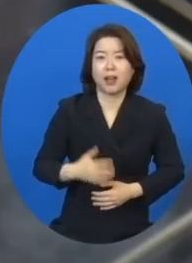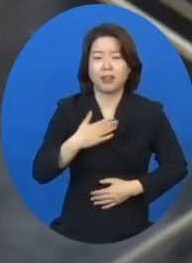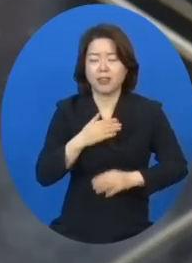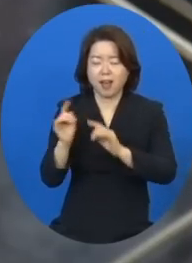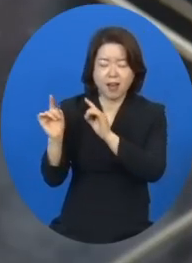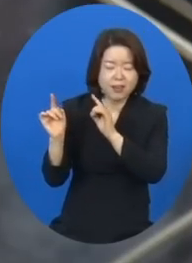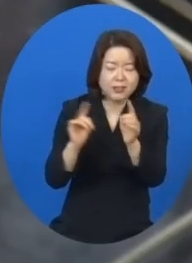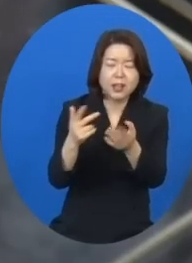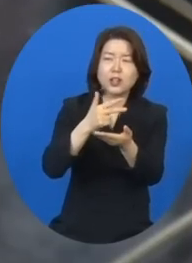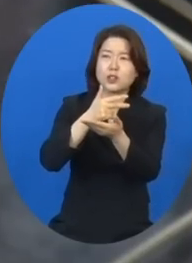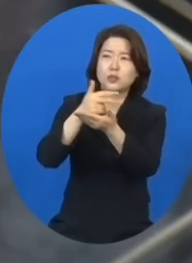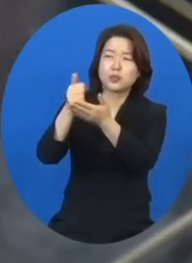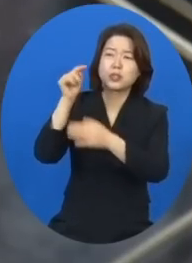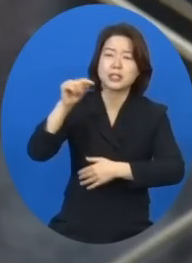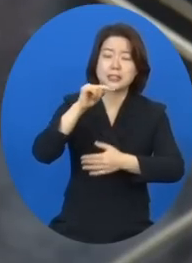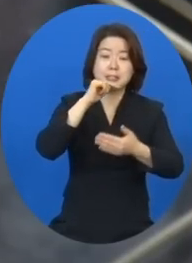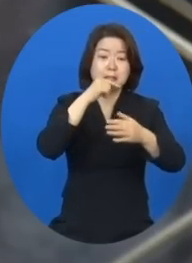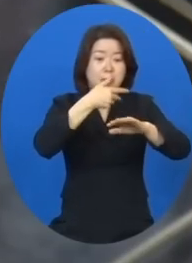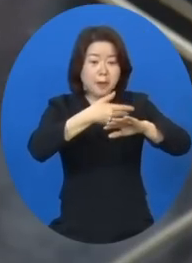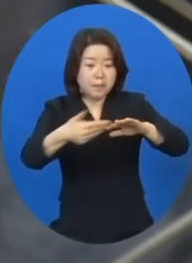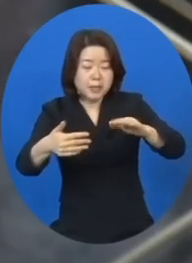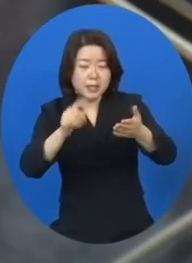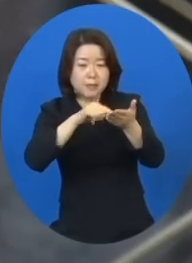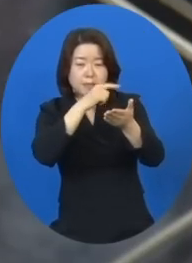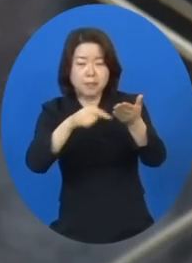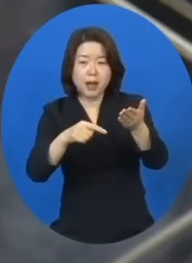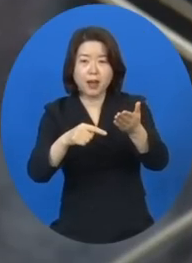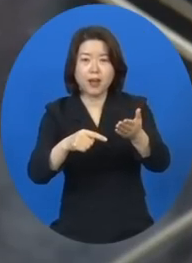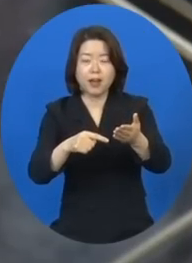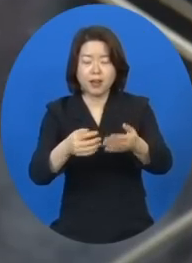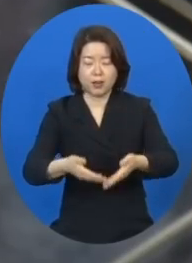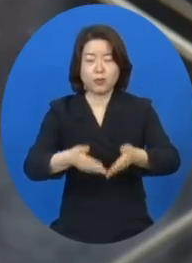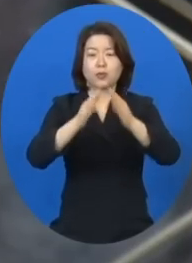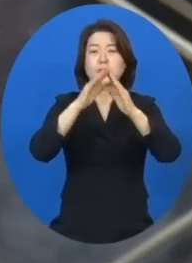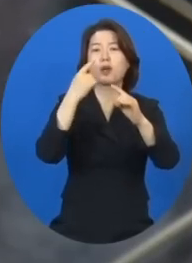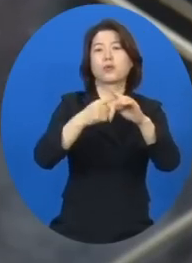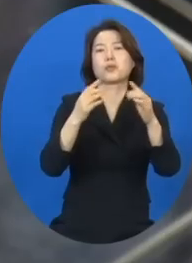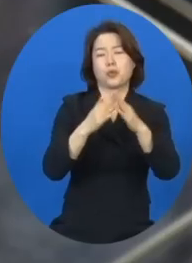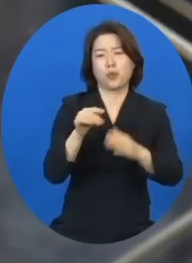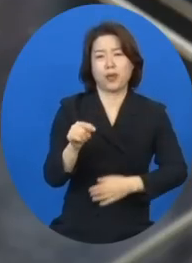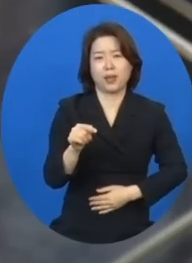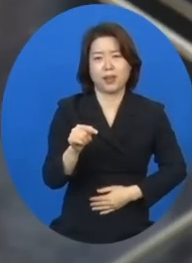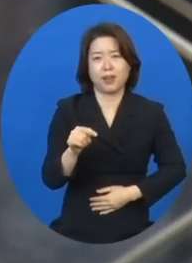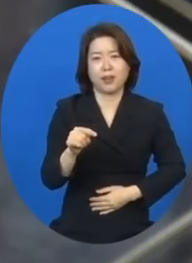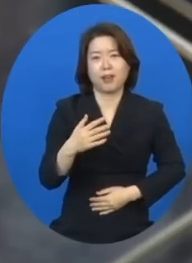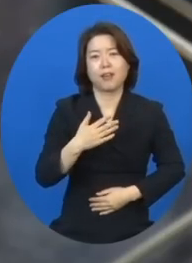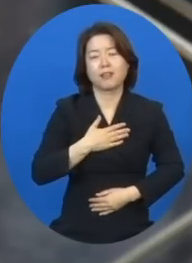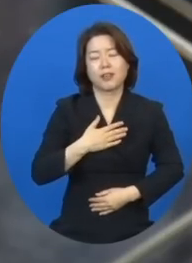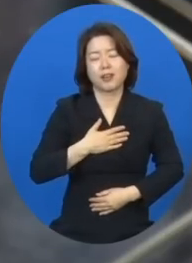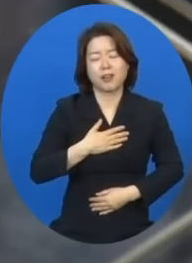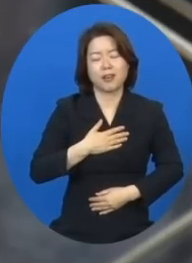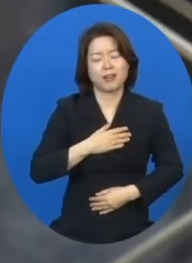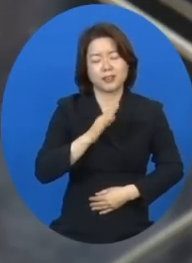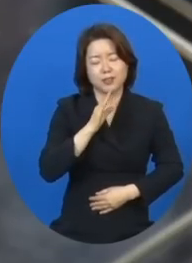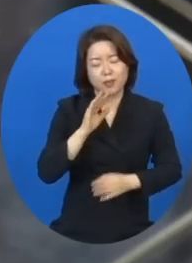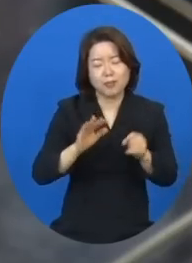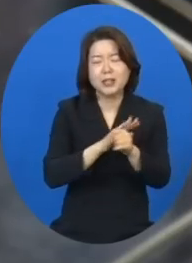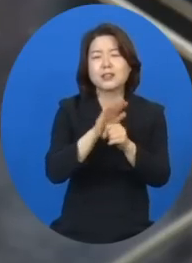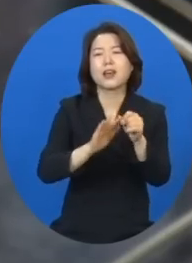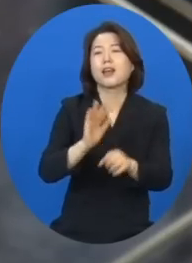살리신 주님의 핏값으로 세우신 교회 어찌 내가 사랑하지 않을 수